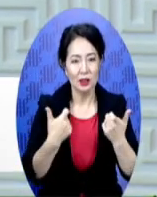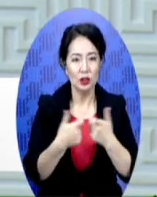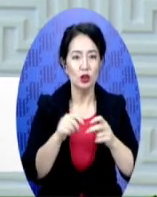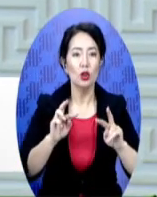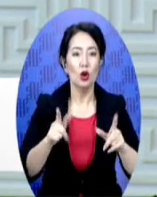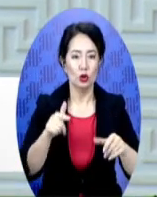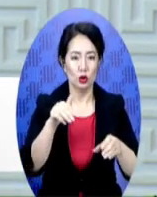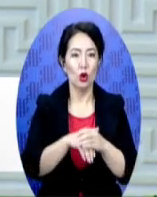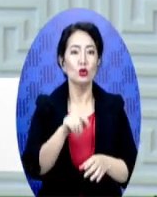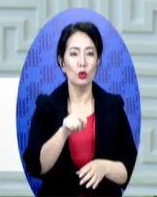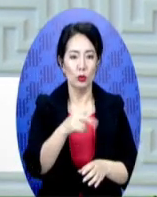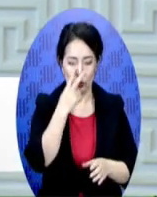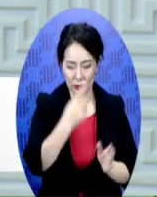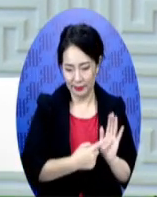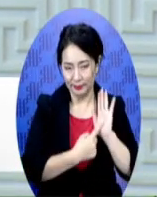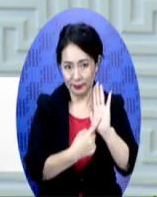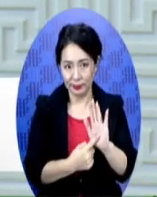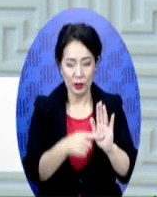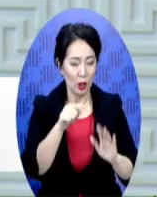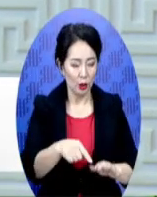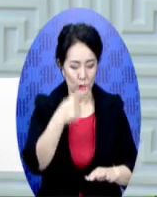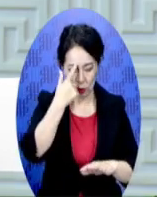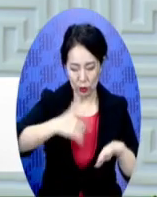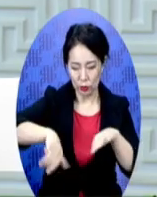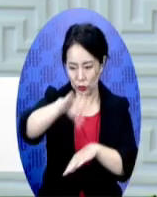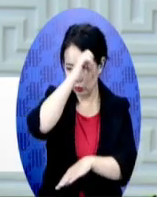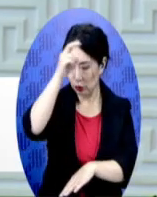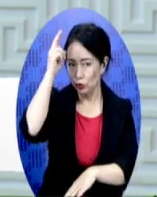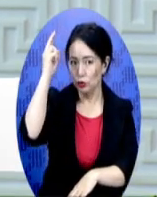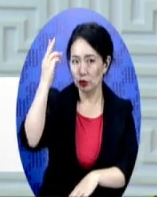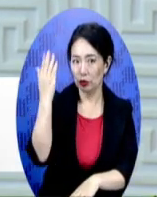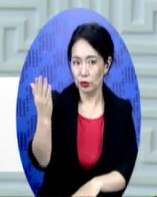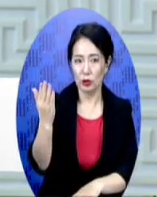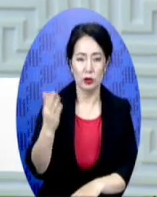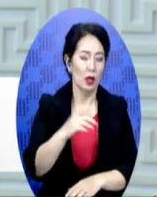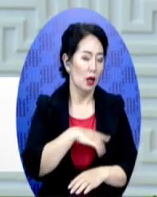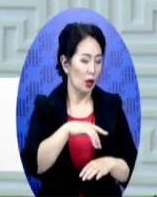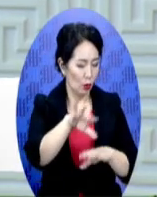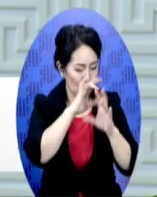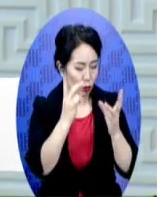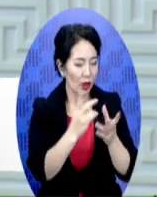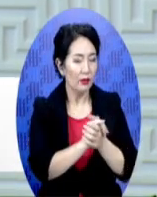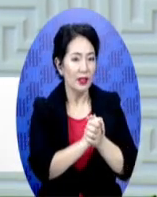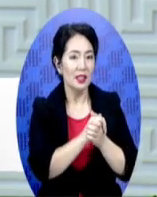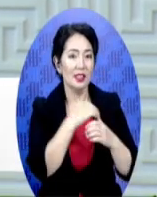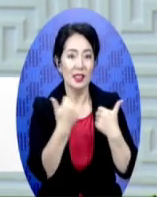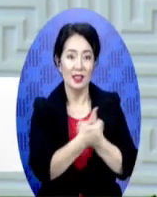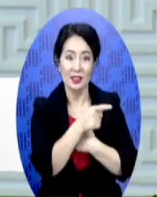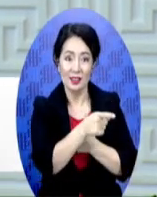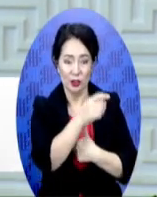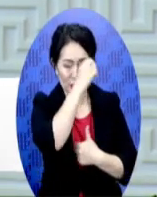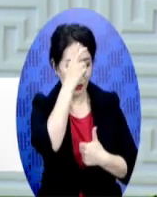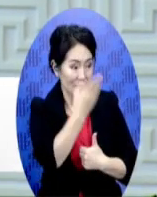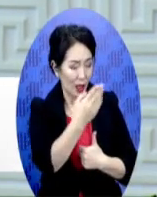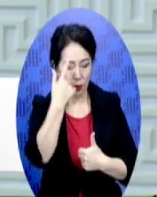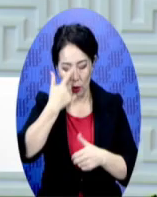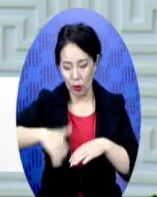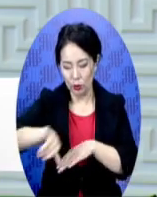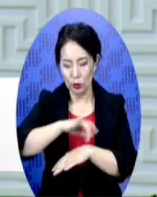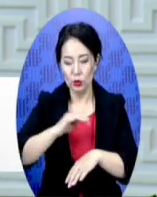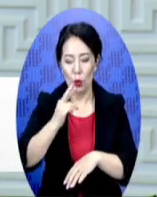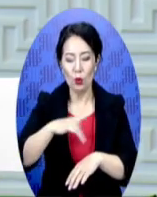байна. Тиймээс Монгол улсын төрийн тэргүүн үндэсний нэгдлийг илэрхийлэгч эрхэм ерөнхийлөгч таныг Монгол улсын үндсэн хуульд оруулсан